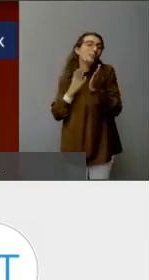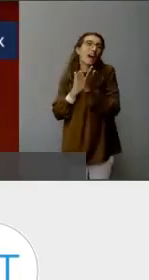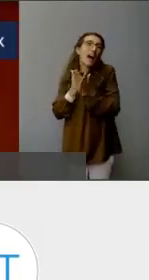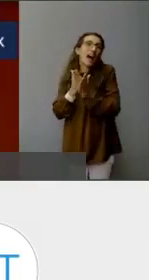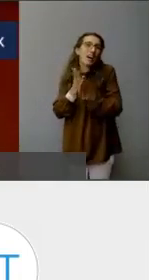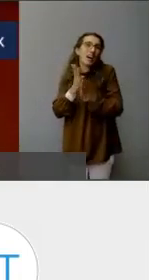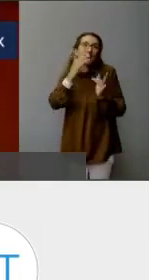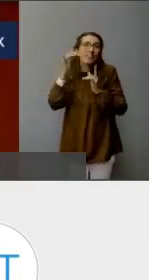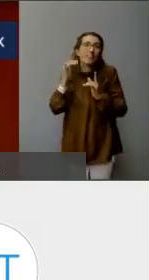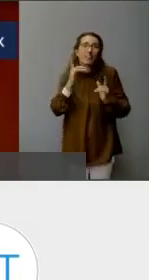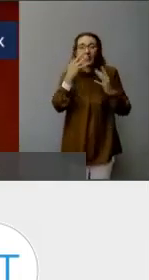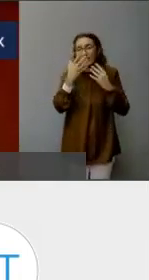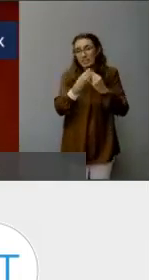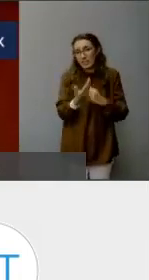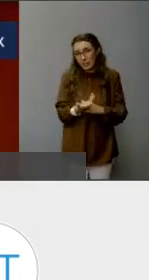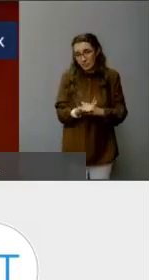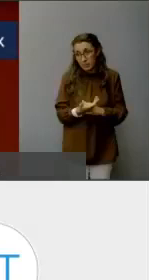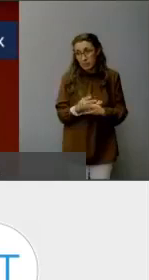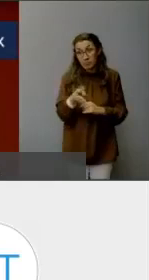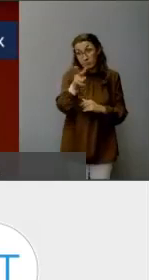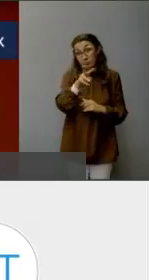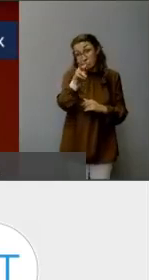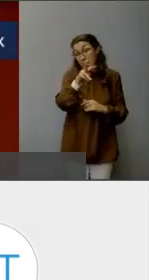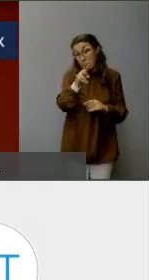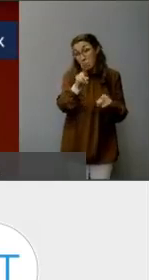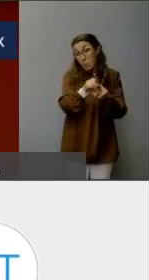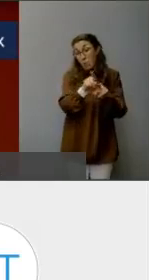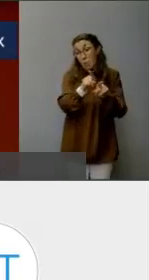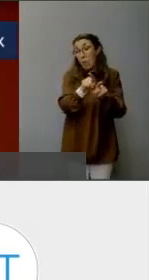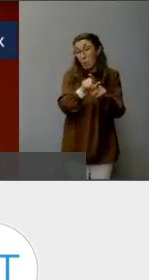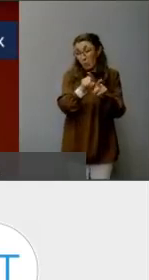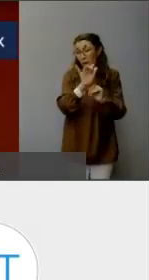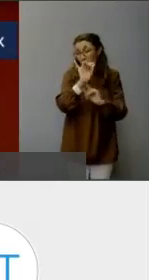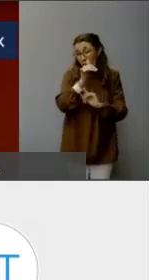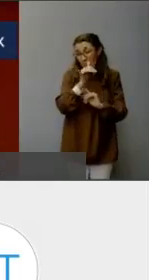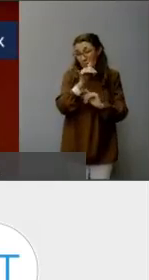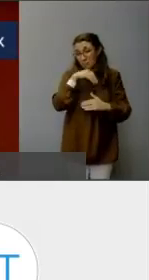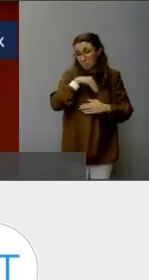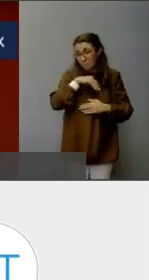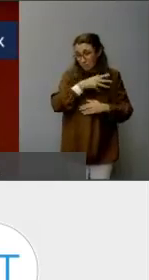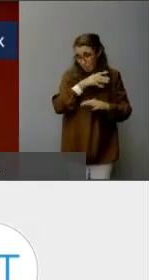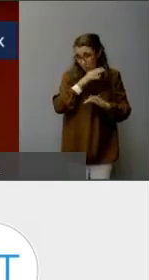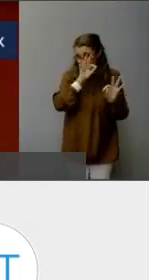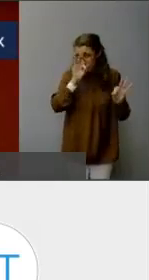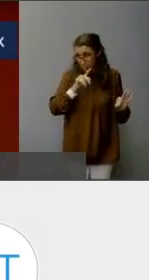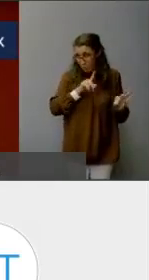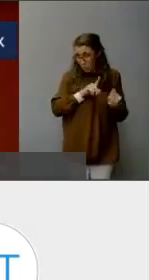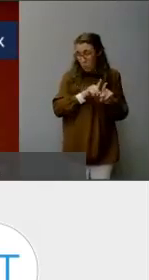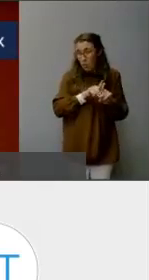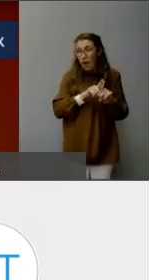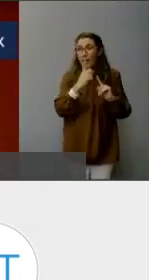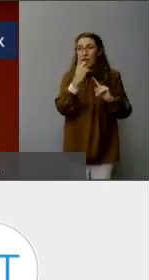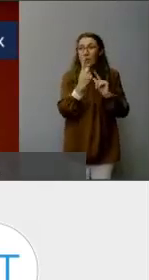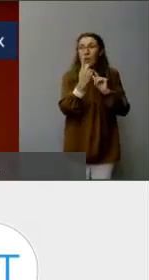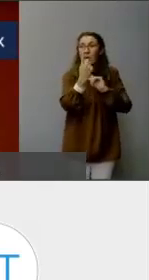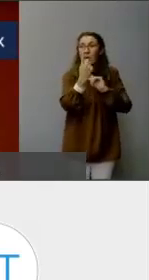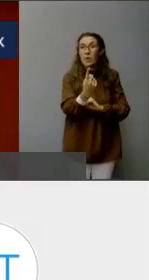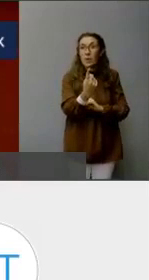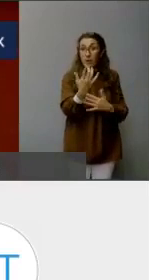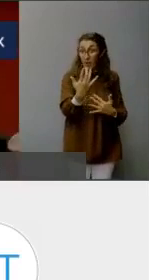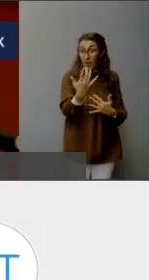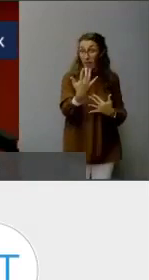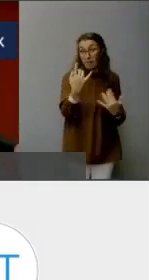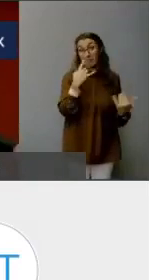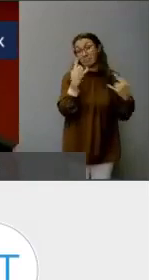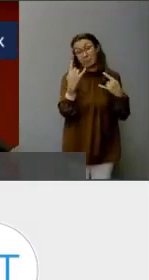due hanno decisamente dell'affinità elettive che li accomunano intanto una che è indiscutibile e